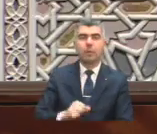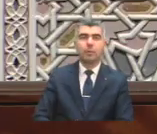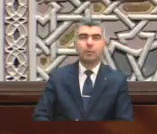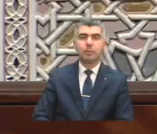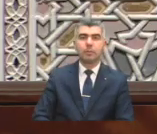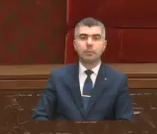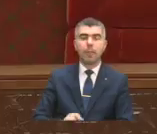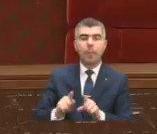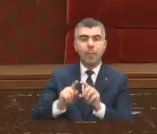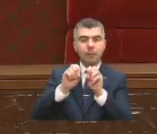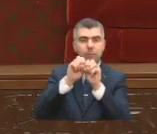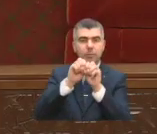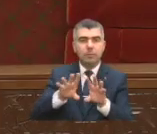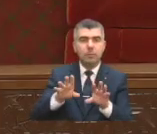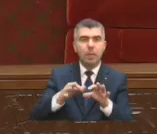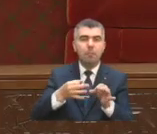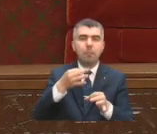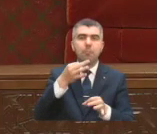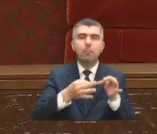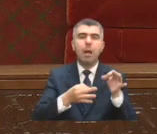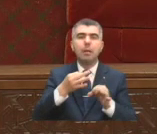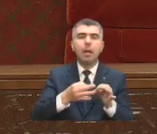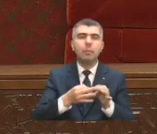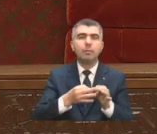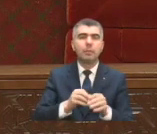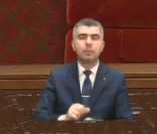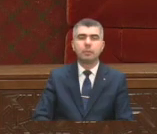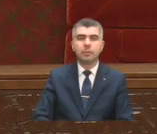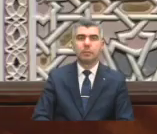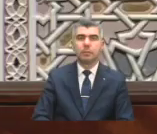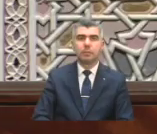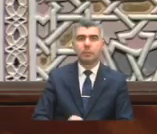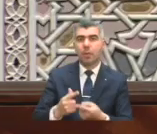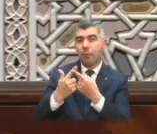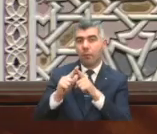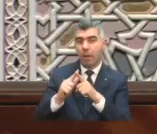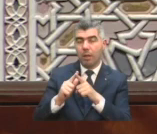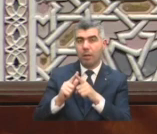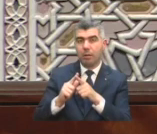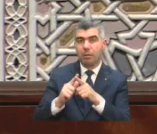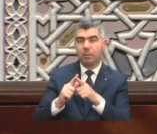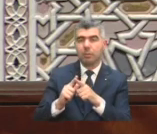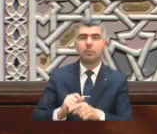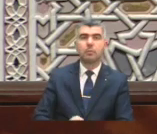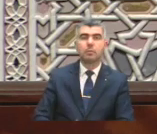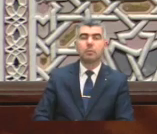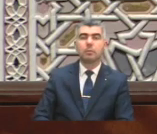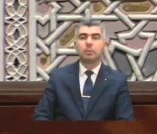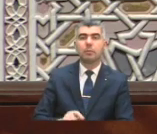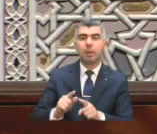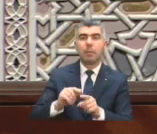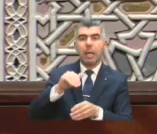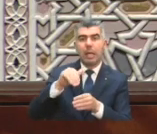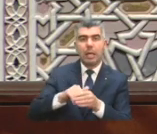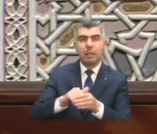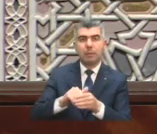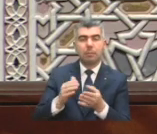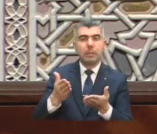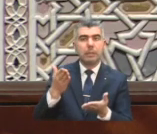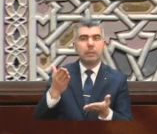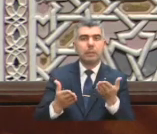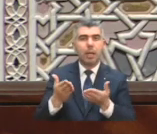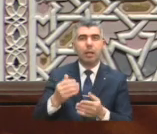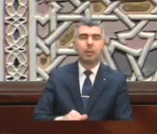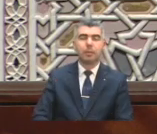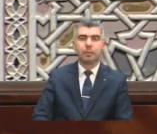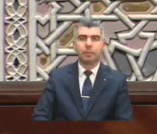عن تعميم إحداث المحاكم ذات التخصص للسيدات والسادة النواب المحترمين من الفريق الاستقلالي للوحدة